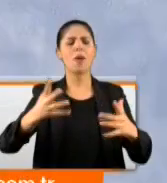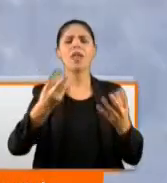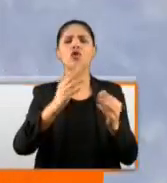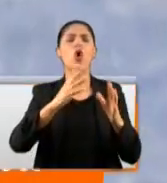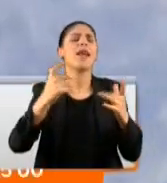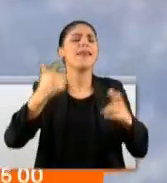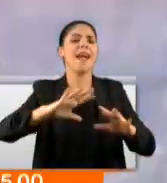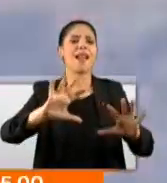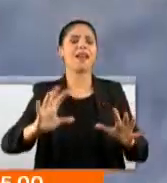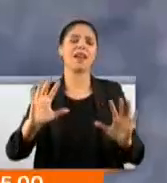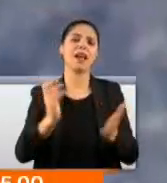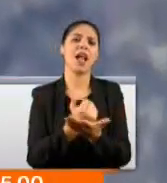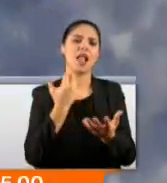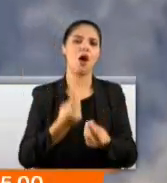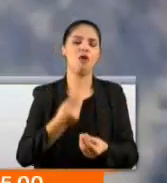kazandı.